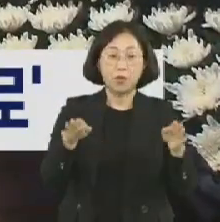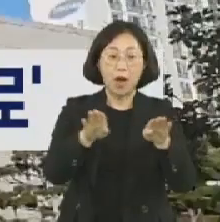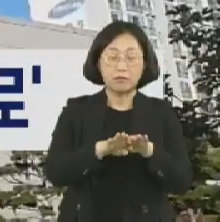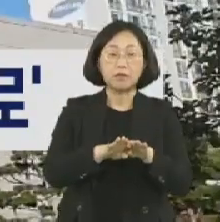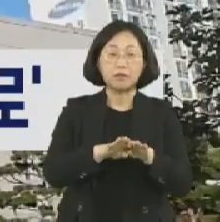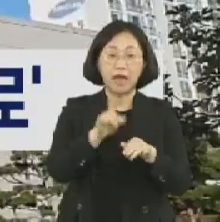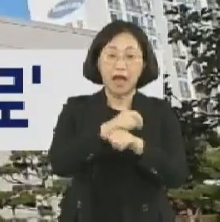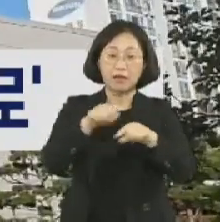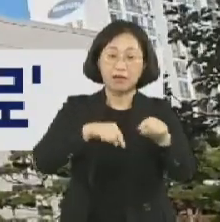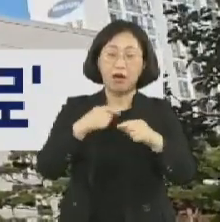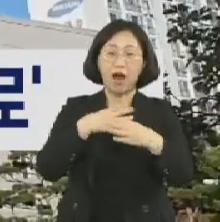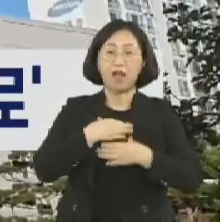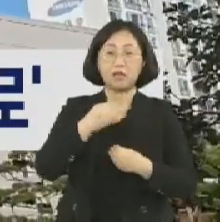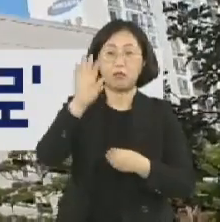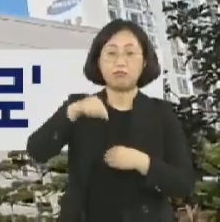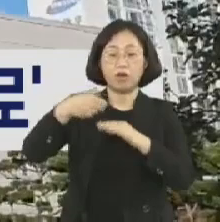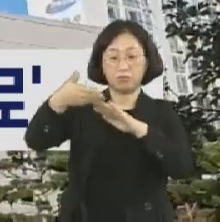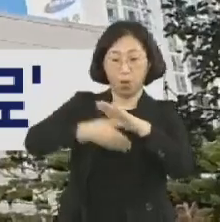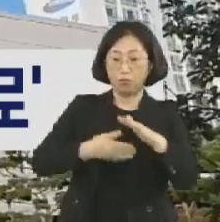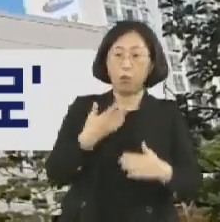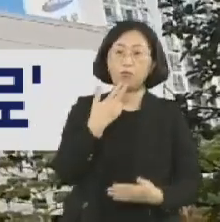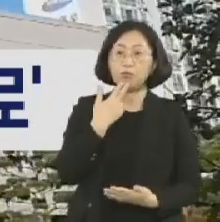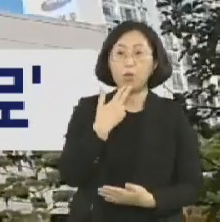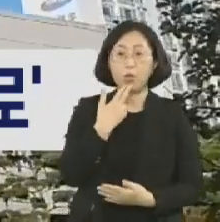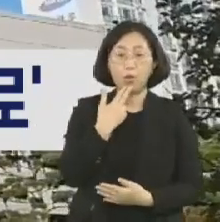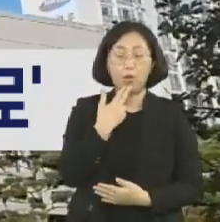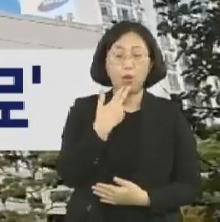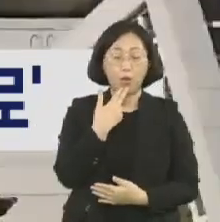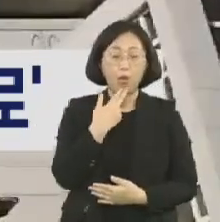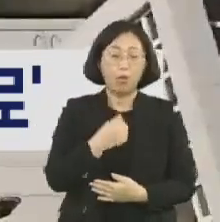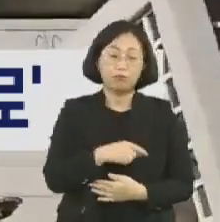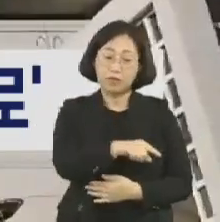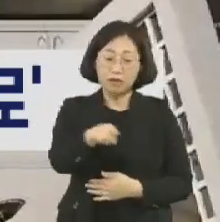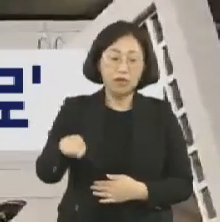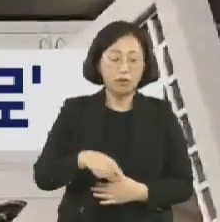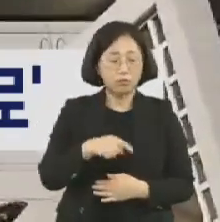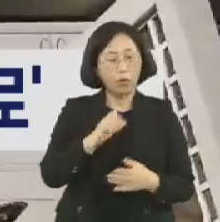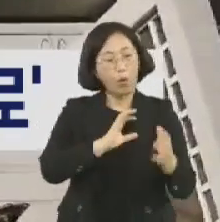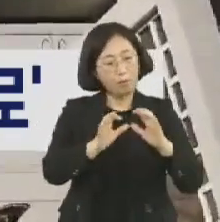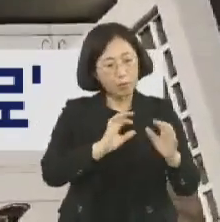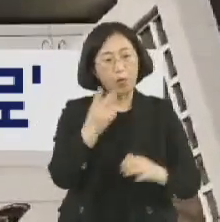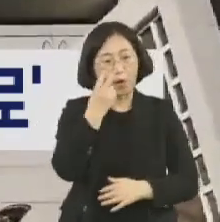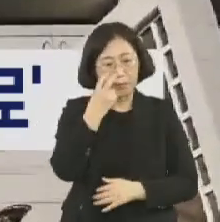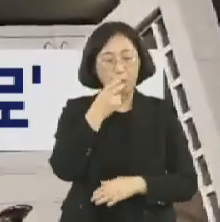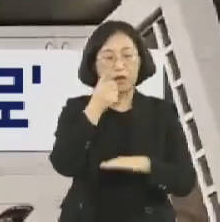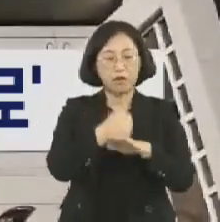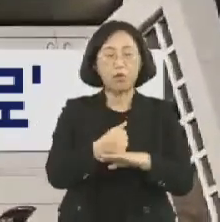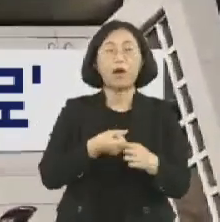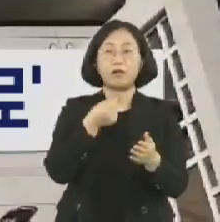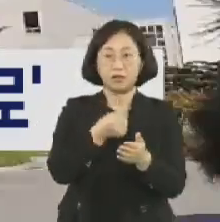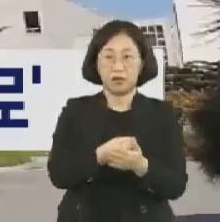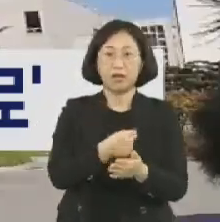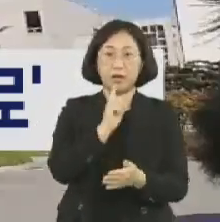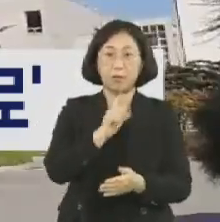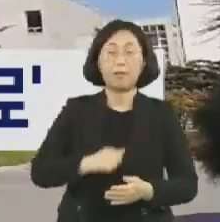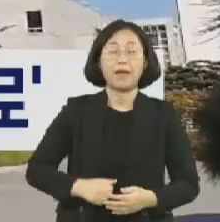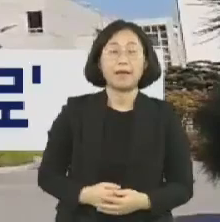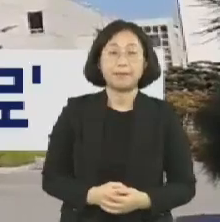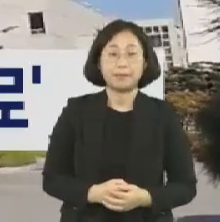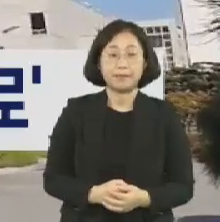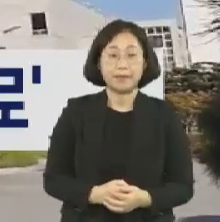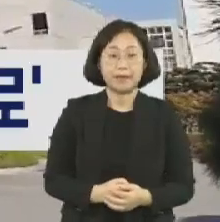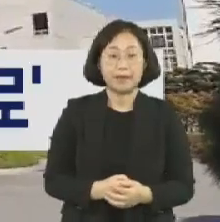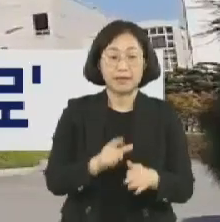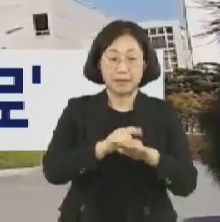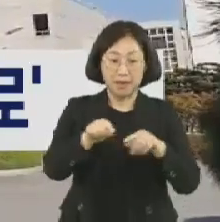죽이기 향에 대한 행정안전부에 별도 요청이 없었으며 자체적인 검토를 통해 이같이 결정했다고 뵙겠습니다